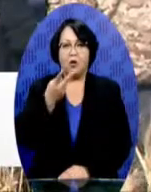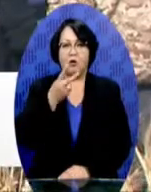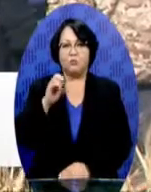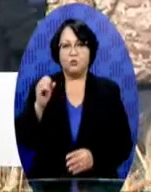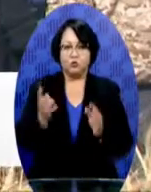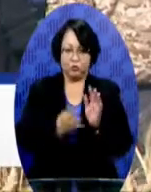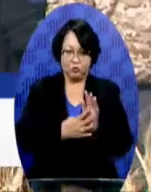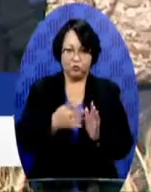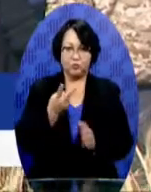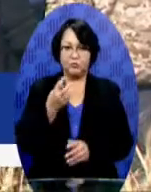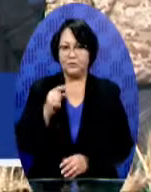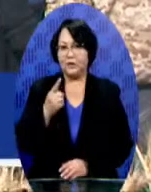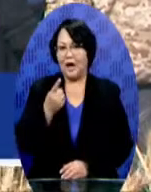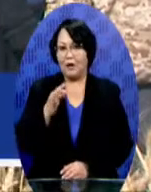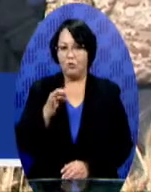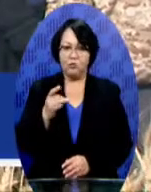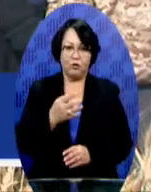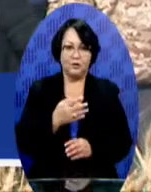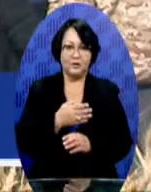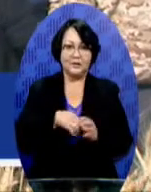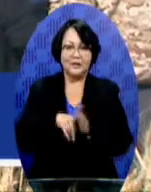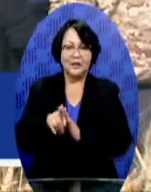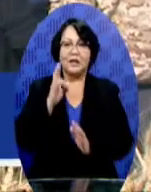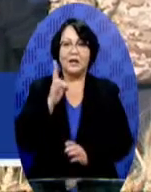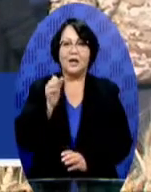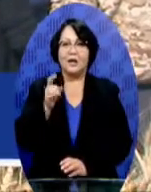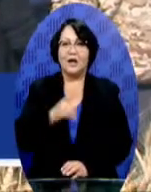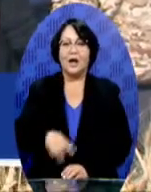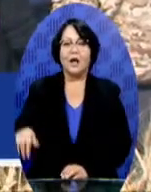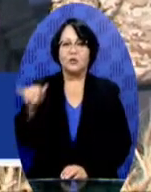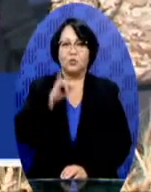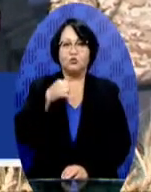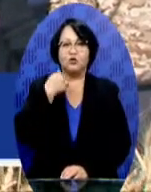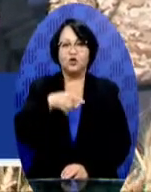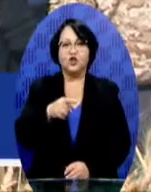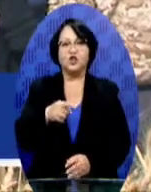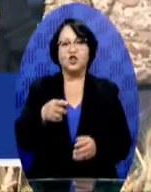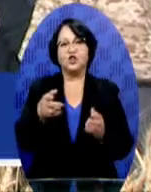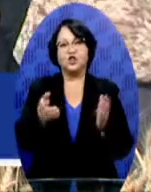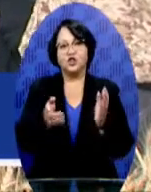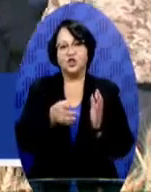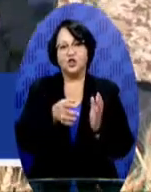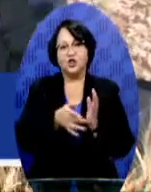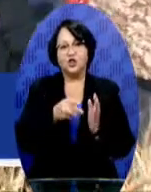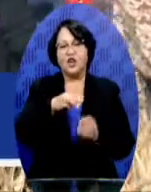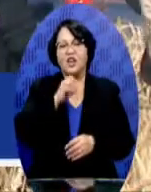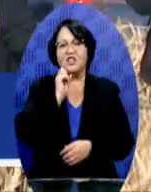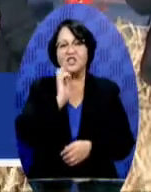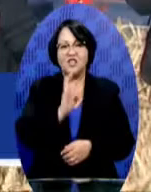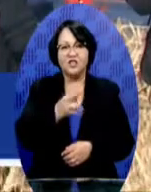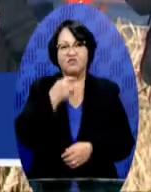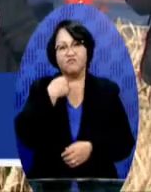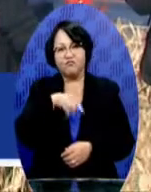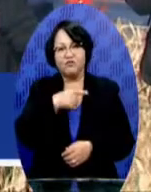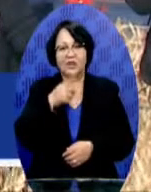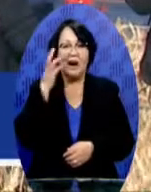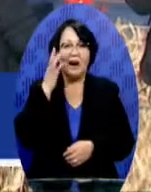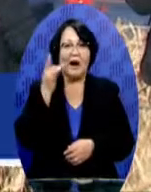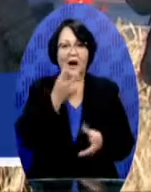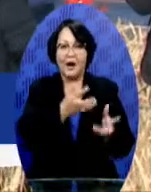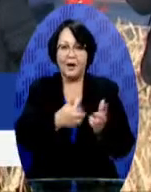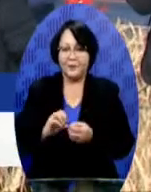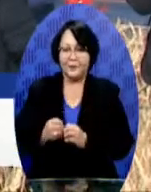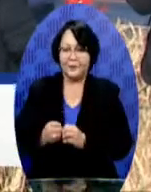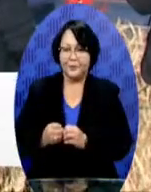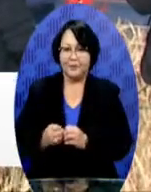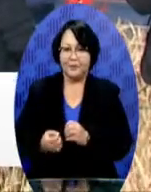2009 оноос одоо Канадын техник одоо хий үрлүү тэг ургац гэдэг рүү орсолтоо. Тэг энэ одоо